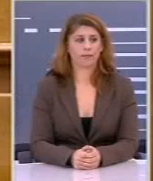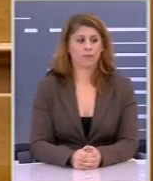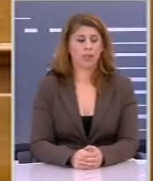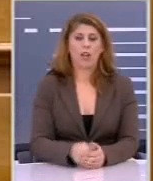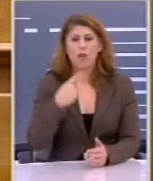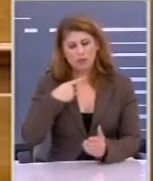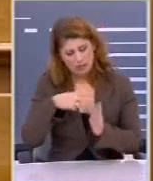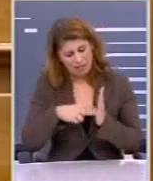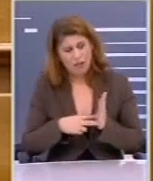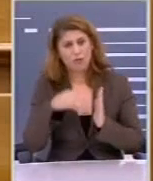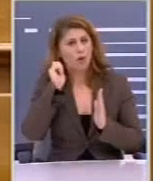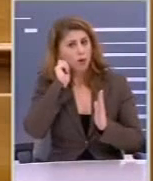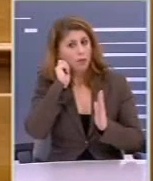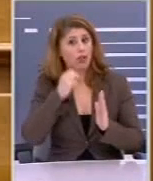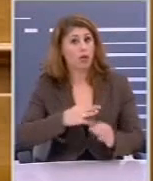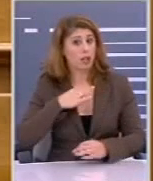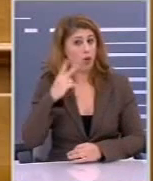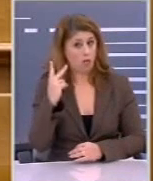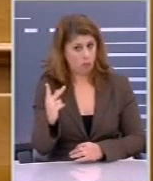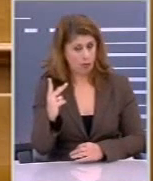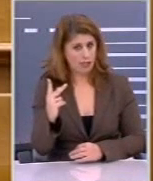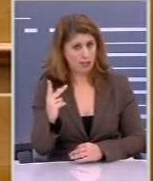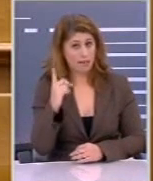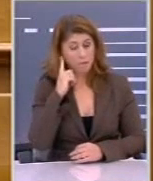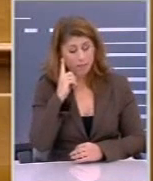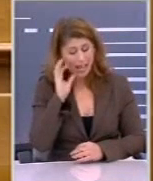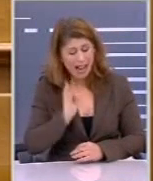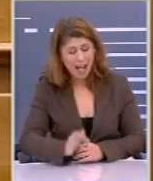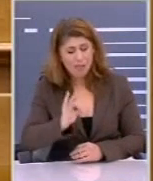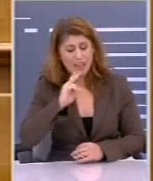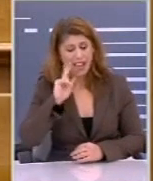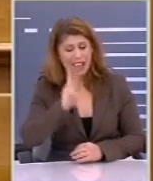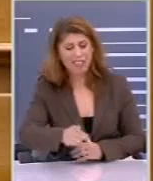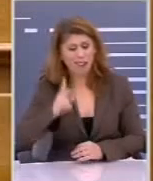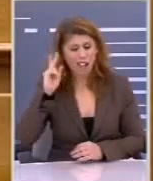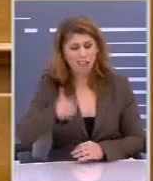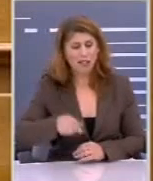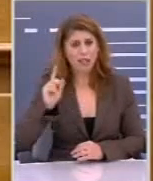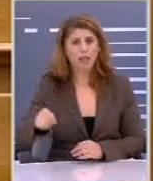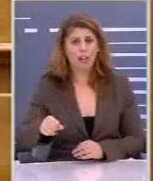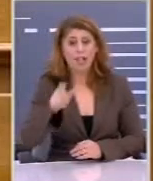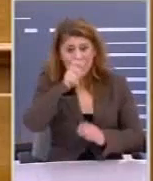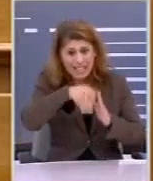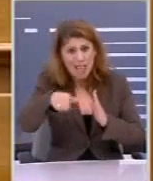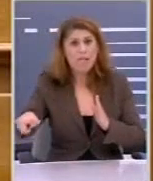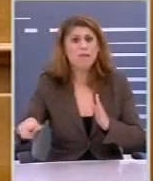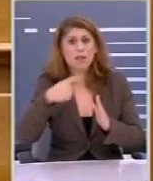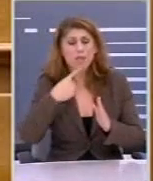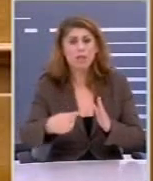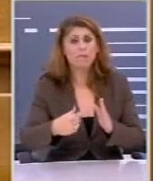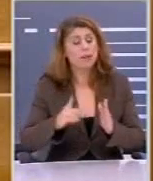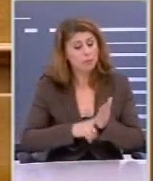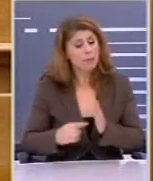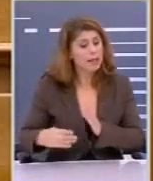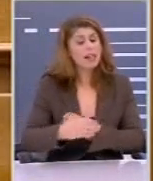και τα ονόματα, οι καταγγελίες του κυρίου Κουρή, μία προς μία, χρήζουν εισαγγελικής ερεύνης. Είτε για